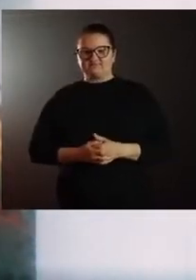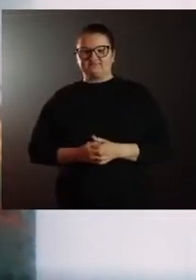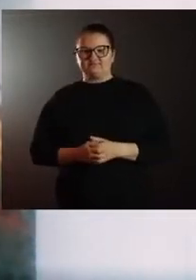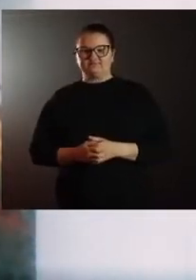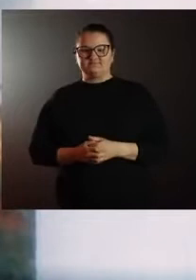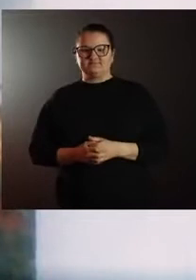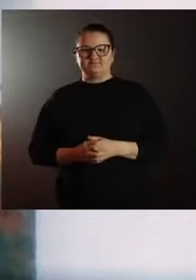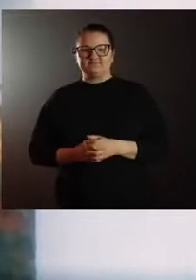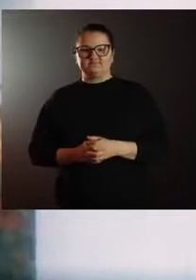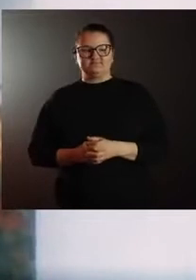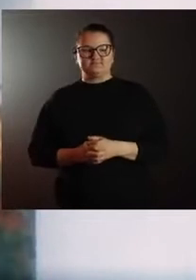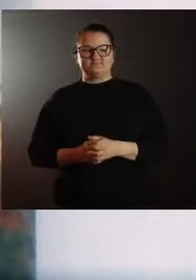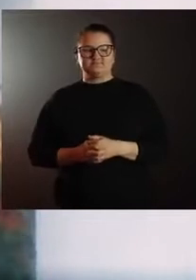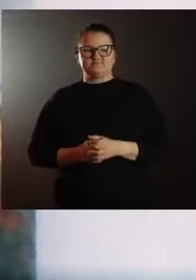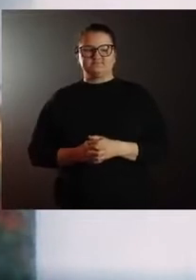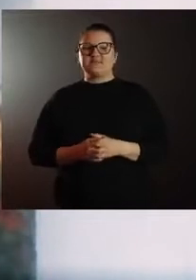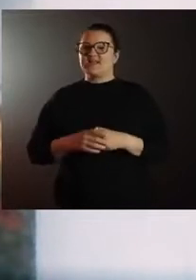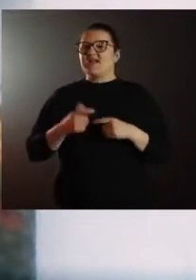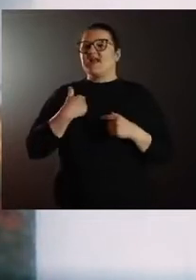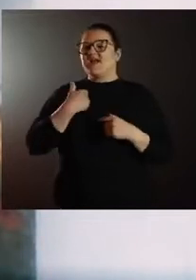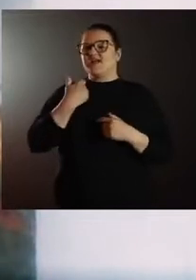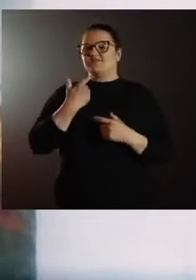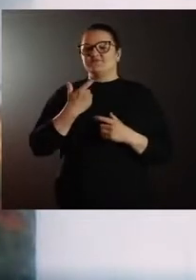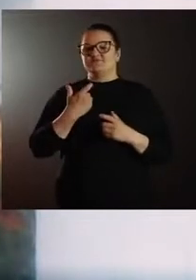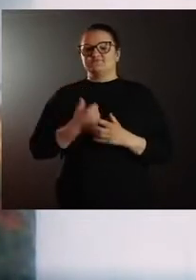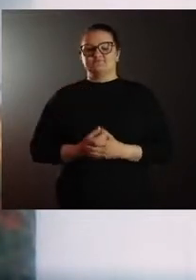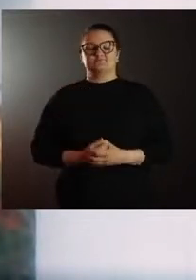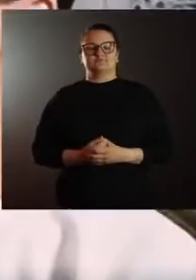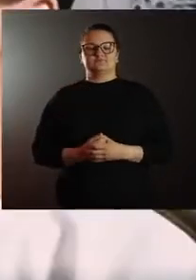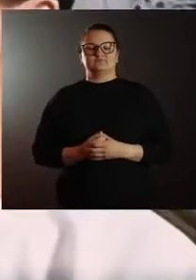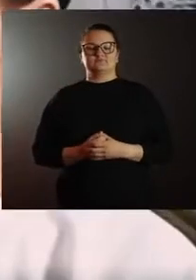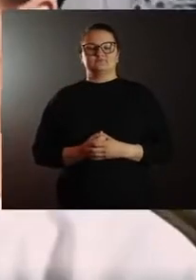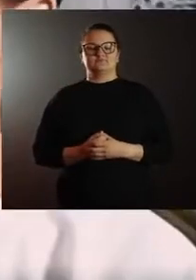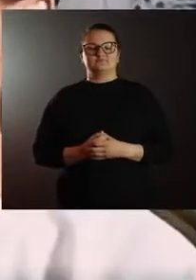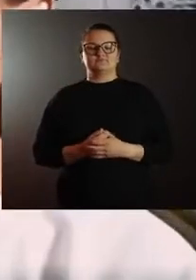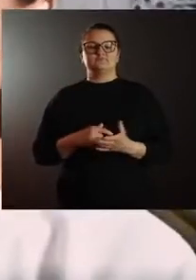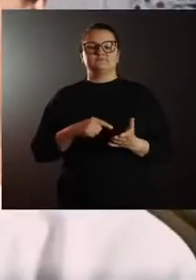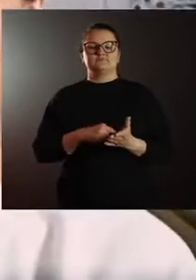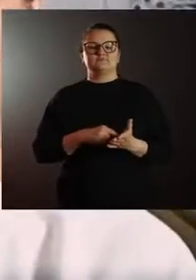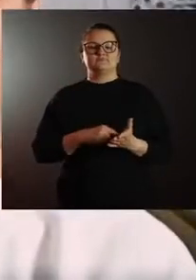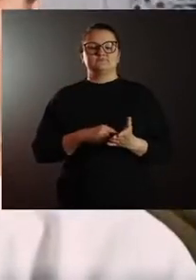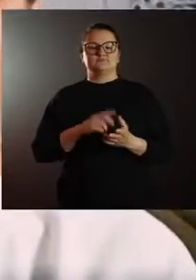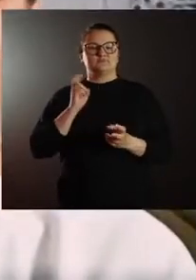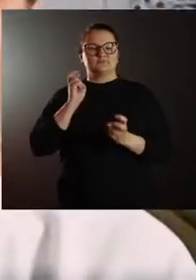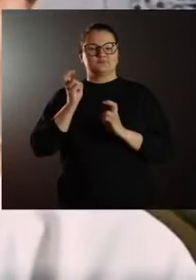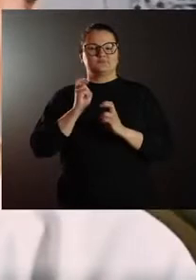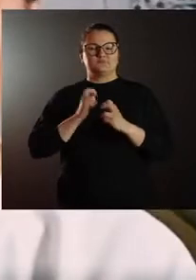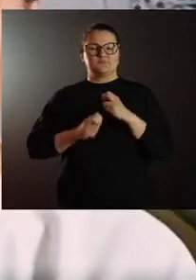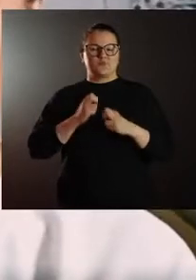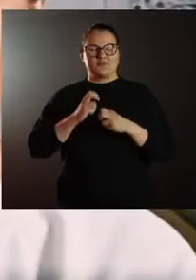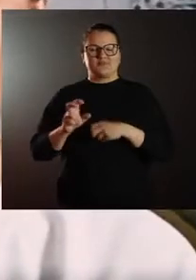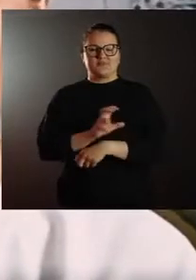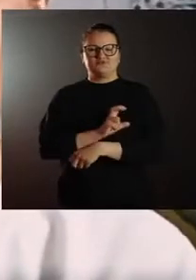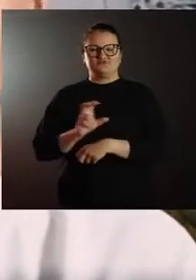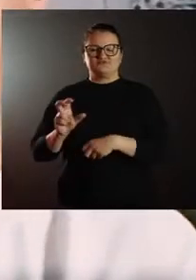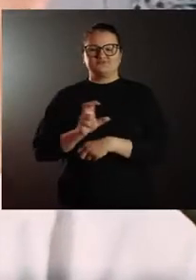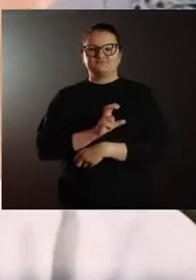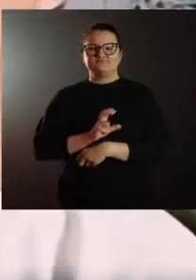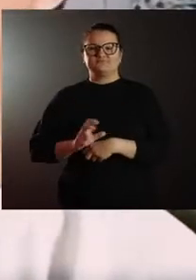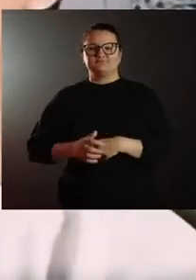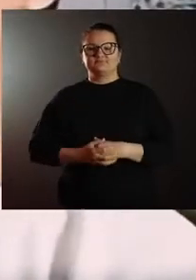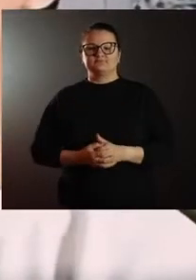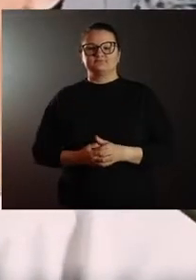Marzeń co to znaczy No to jest taki dom który będzie dla